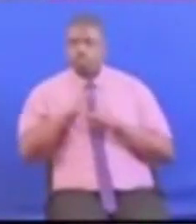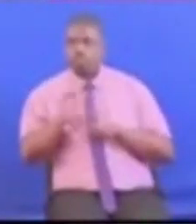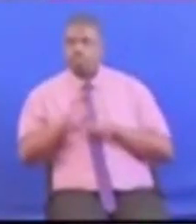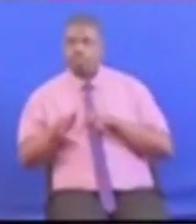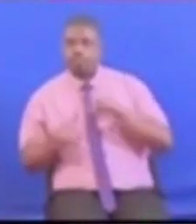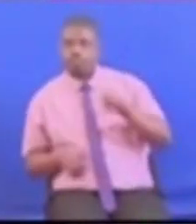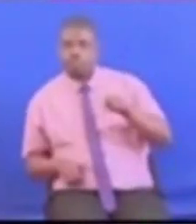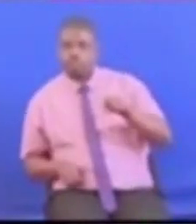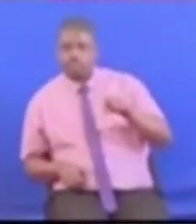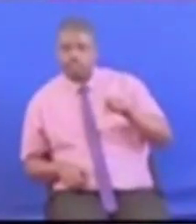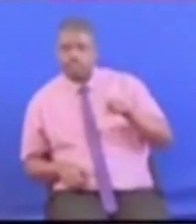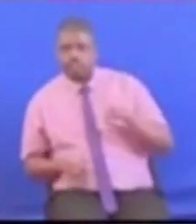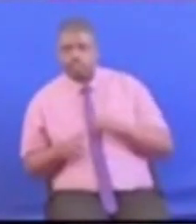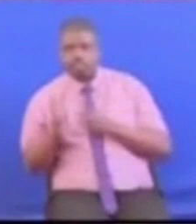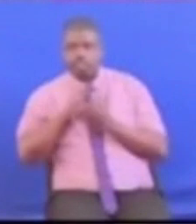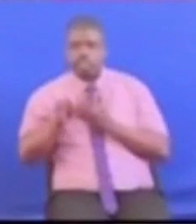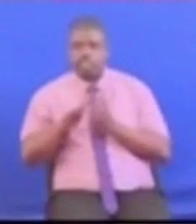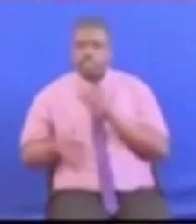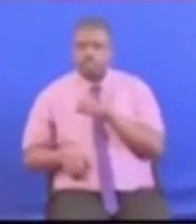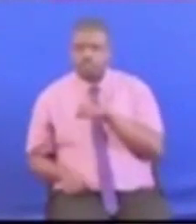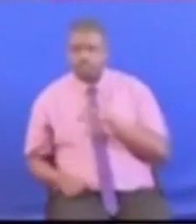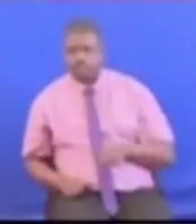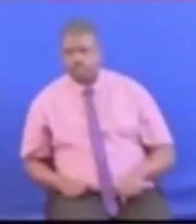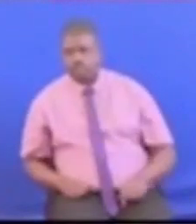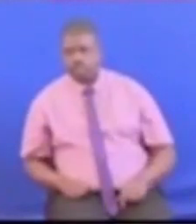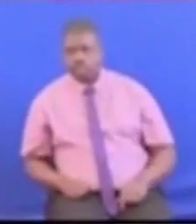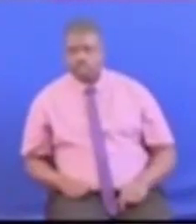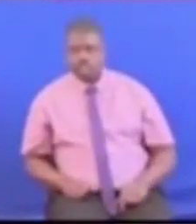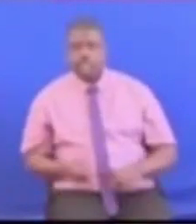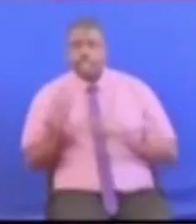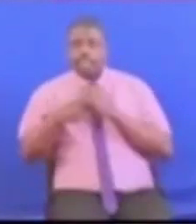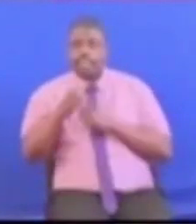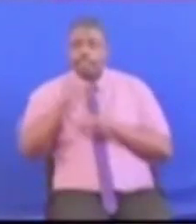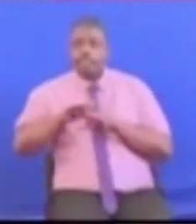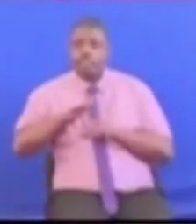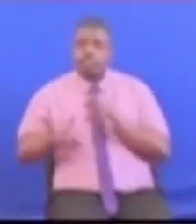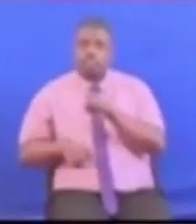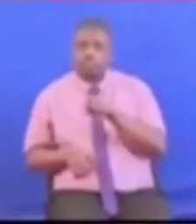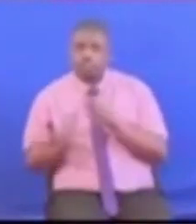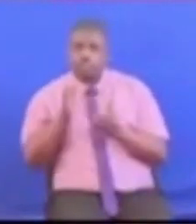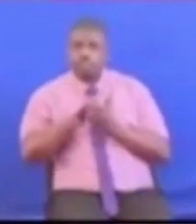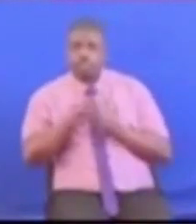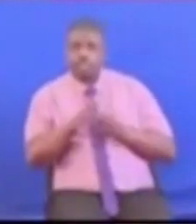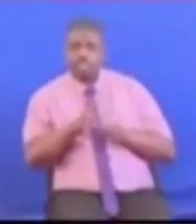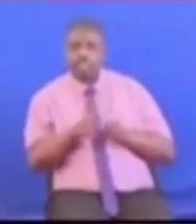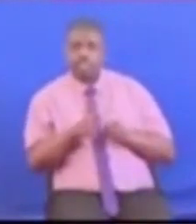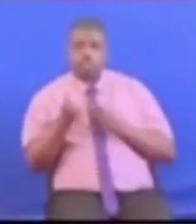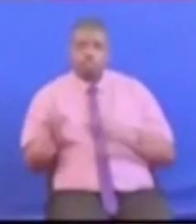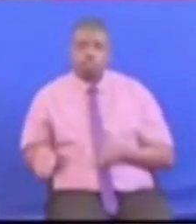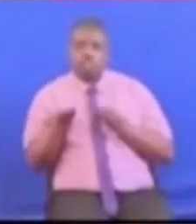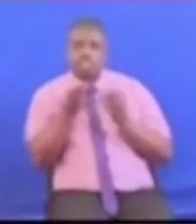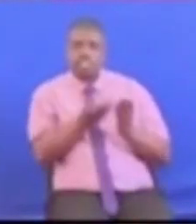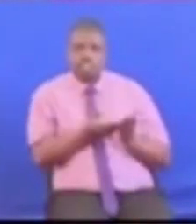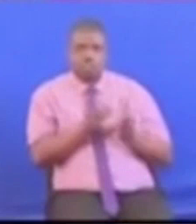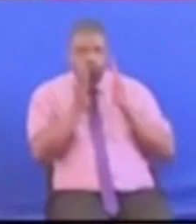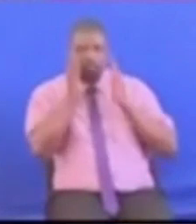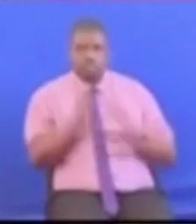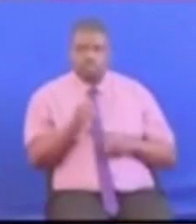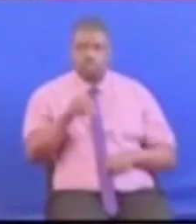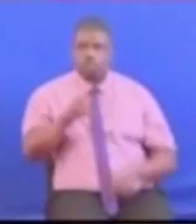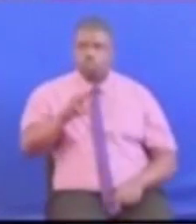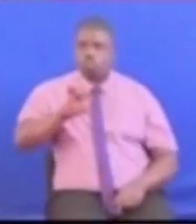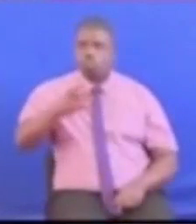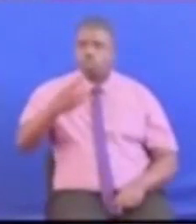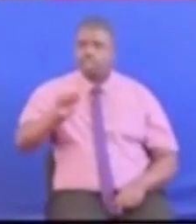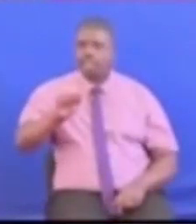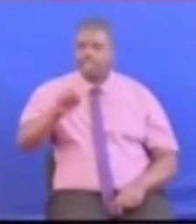ufafanuzi na maelekezo hapa bungeni. Katika maelezo hayo nilieleza kwamba mawasilisho ambayo Mheshimiwa Mwita